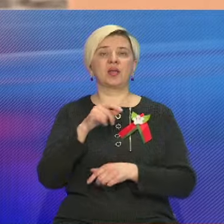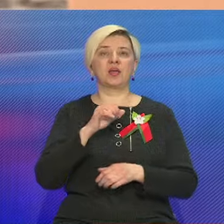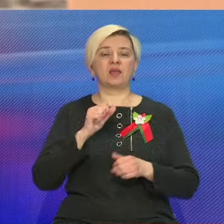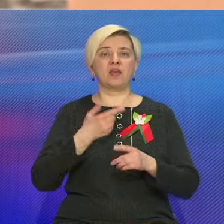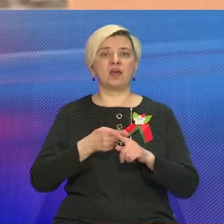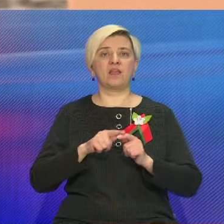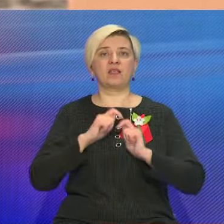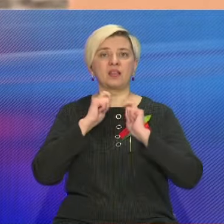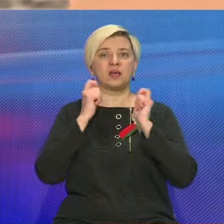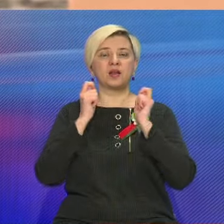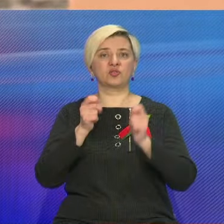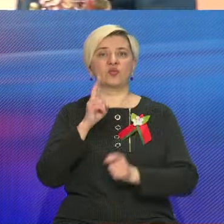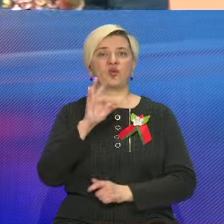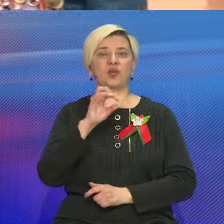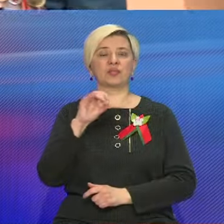Владимир Федорович.